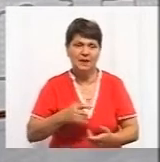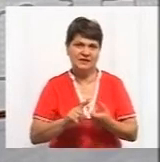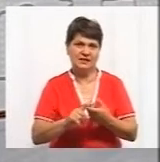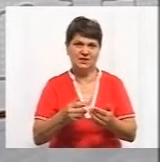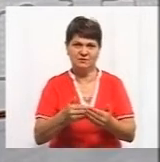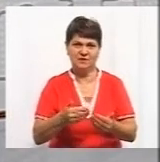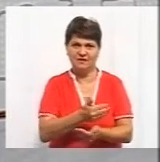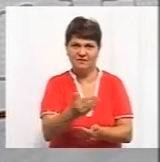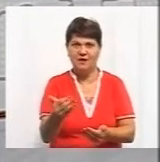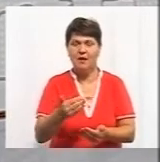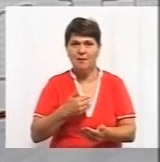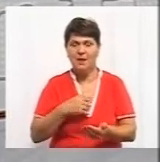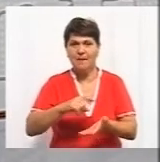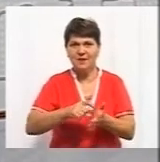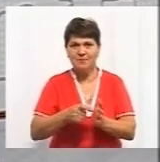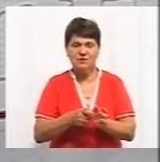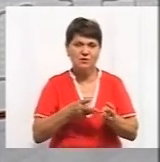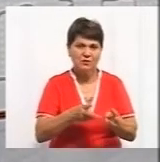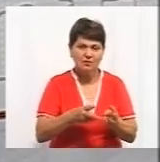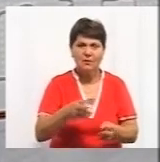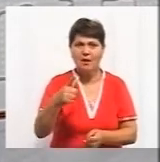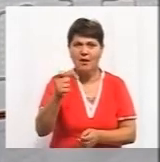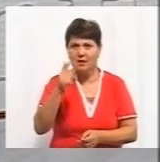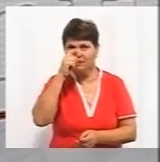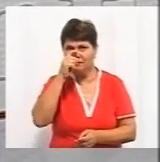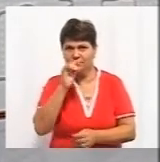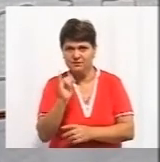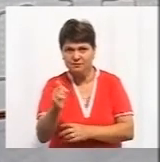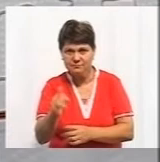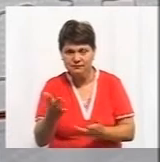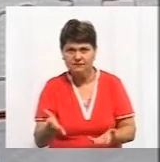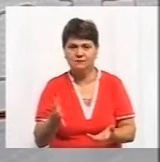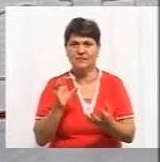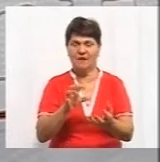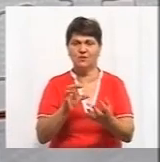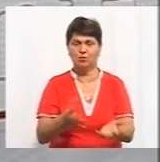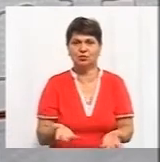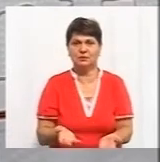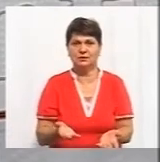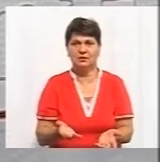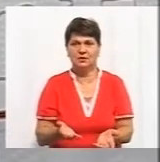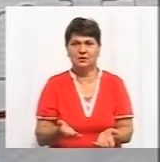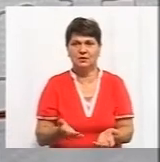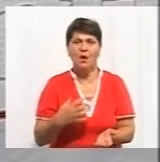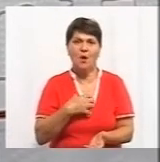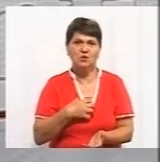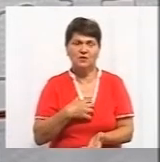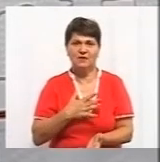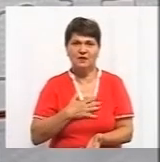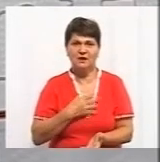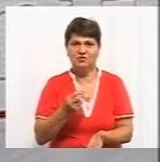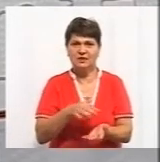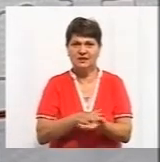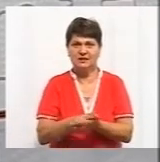так само і отаплюємо приміщення, ми так само заправляємо газові автобуси, ми відповідно отаплюємо котельню. І будемо говорити, основне наші затрати